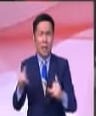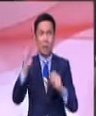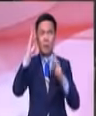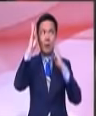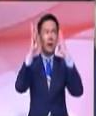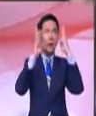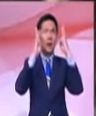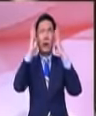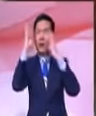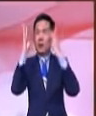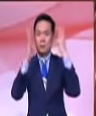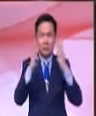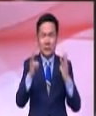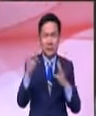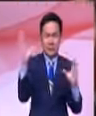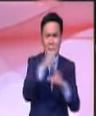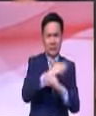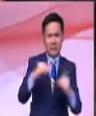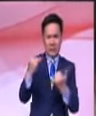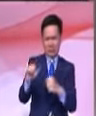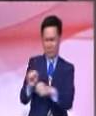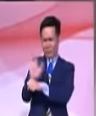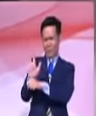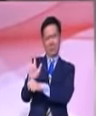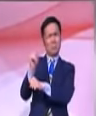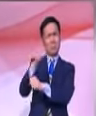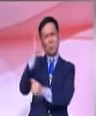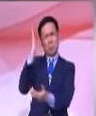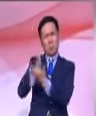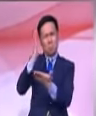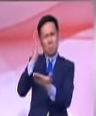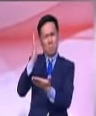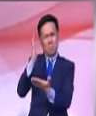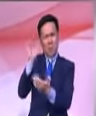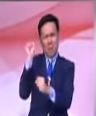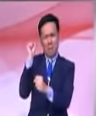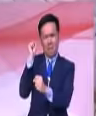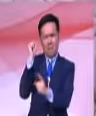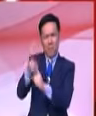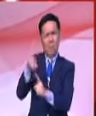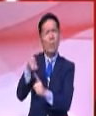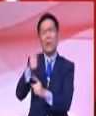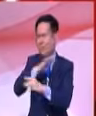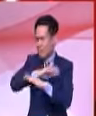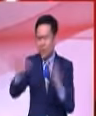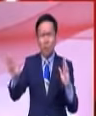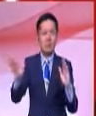COVID-19 yang berharap virus segera lenyap supaya kehidupan dapat kembali normal.